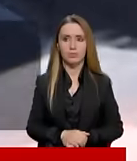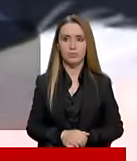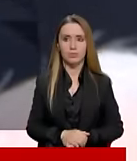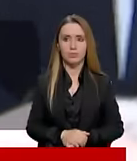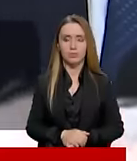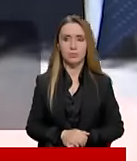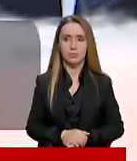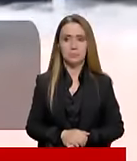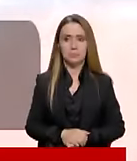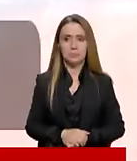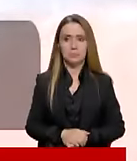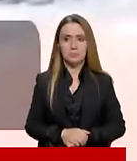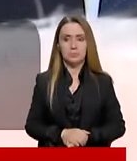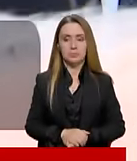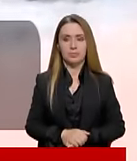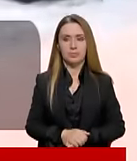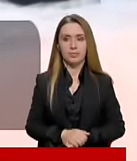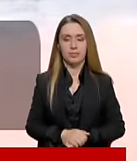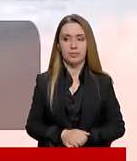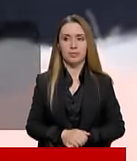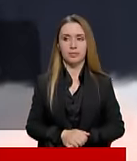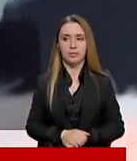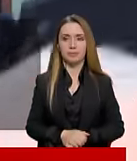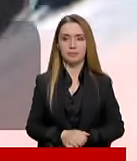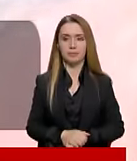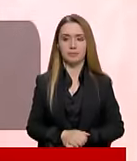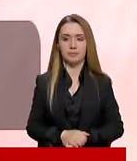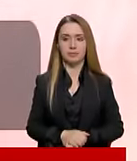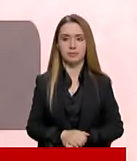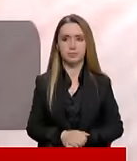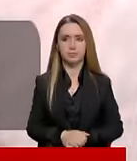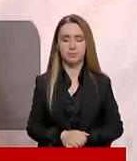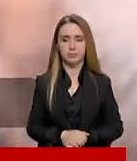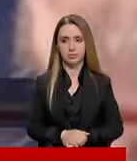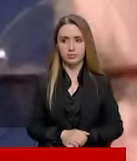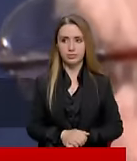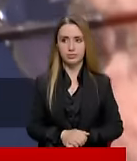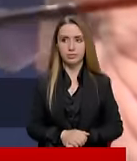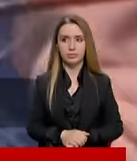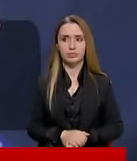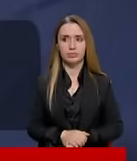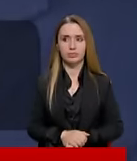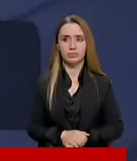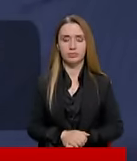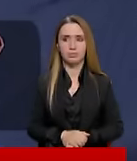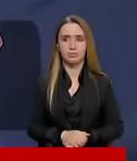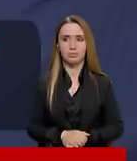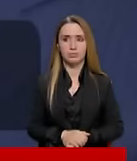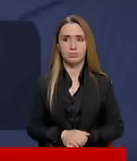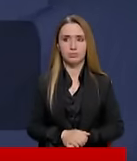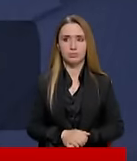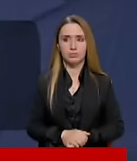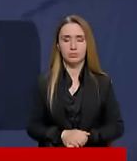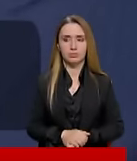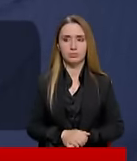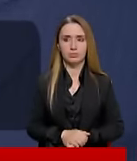Reis Cumhurbaşkanımız dedi ki emeklilerin durumunun farkındayım Gereğini yapacağız dedi bugüne kadar